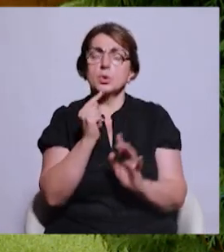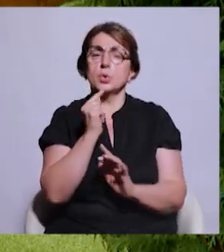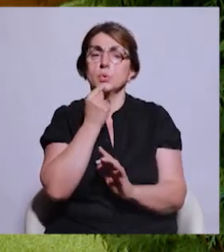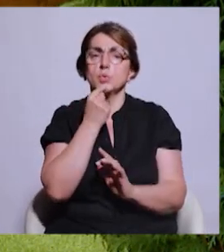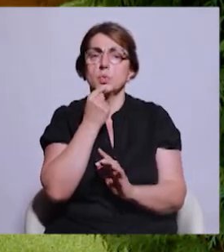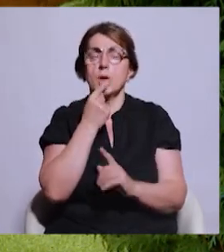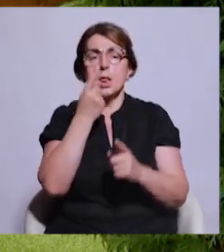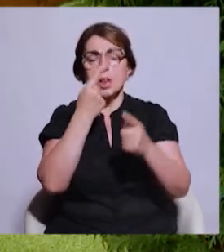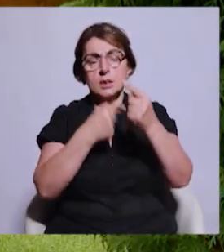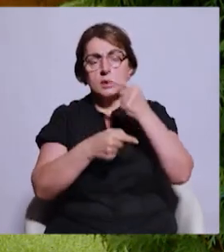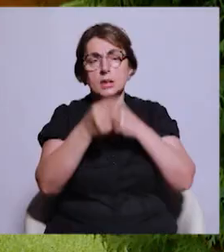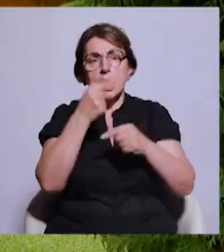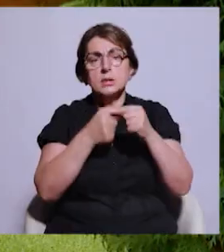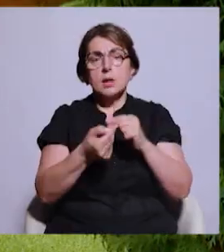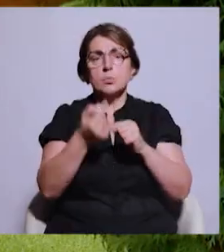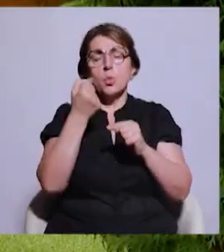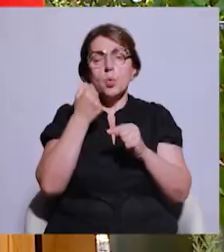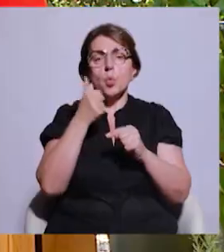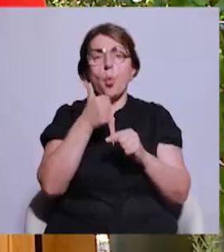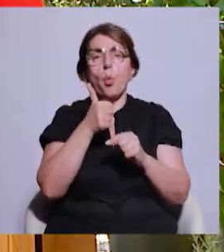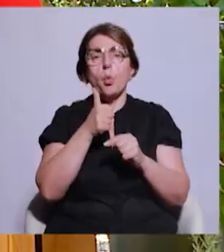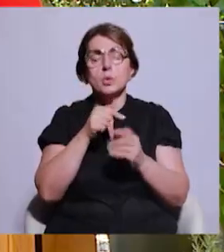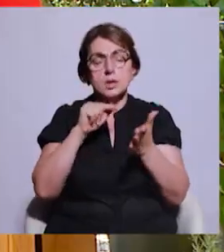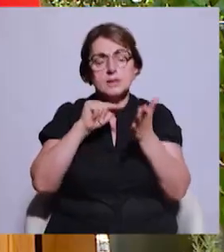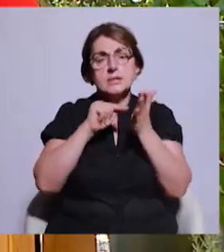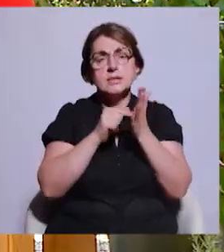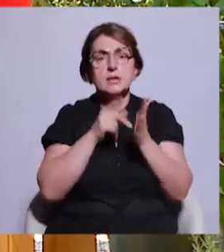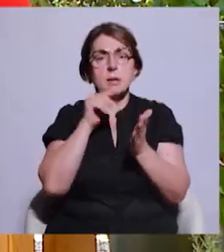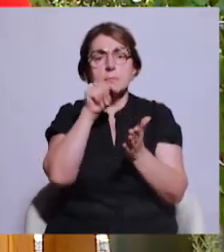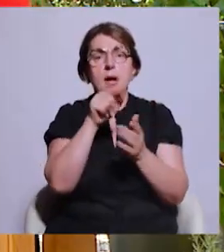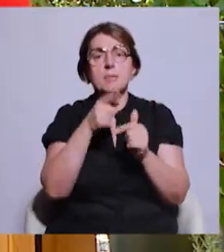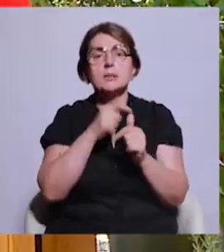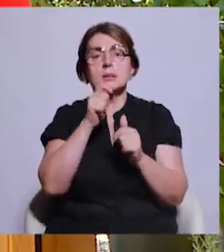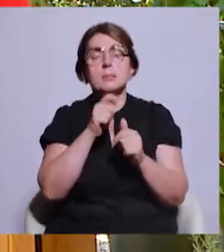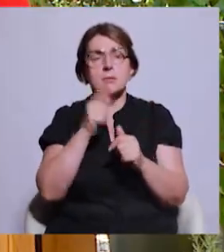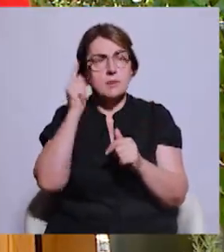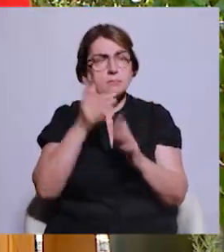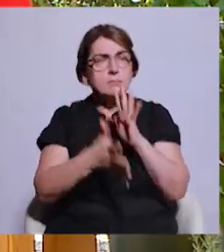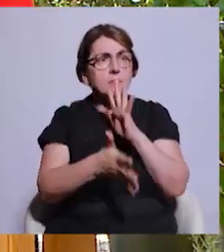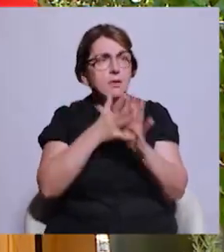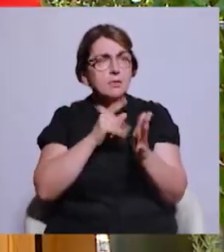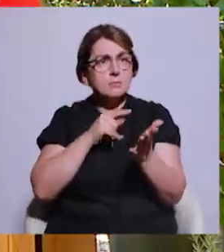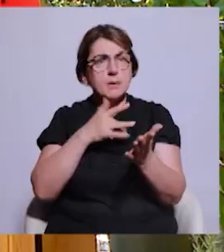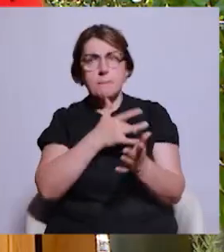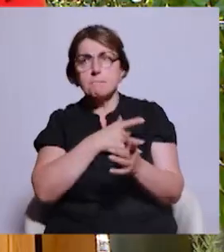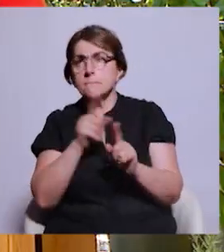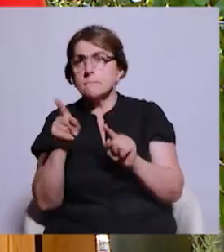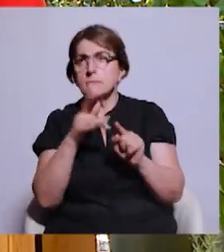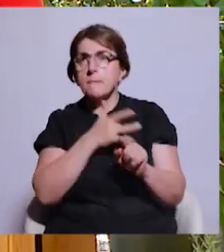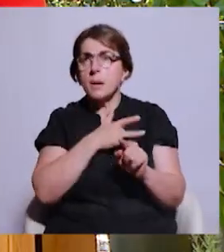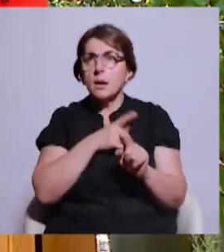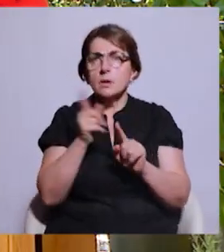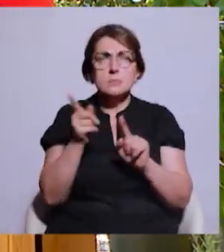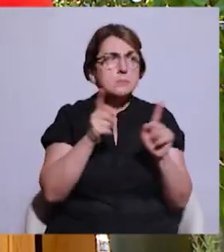გაგნების პრობლემა დასაბრუნებელ, ანუ საორიენტაციო წერტილამდე. ამას ქვია გაგნება, ორიენტაცია